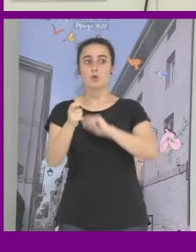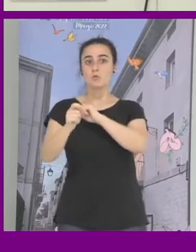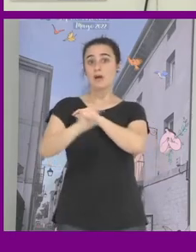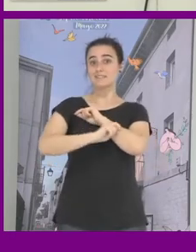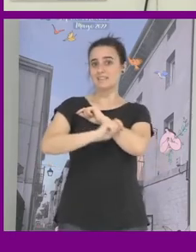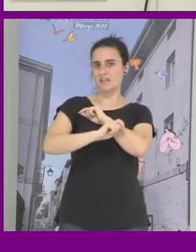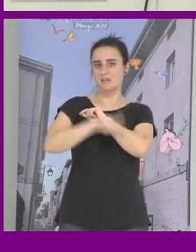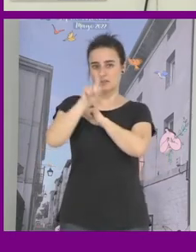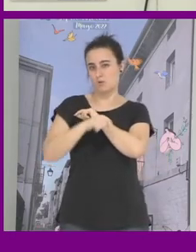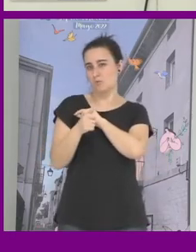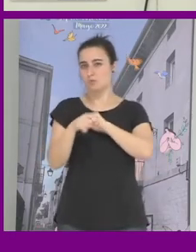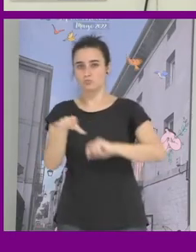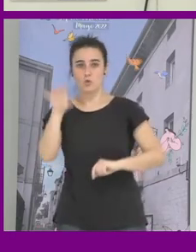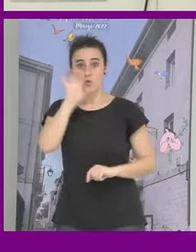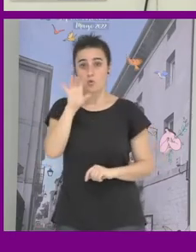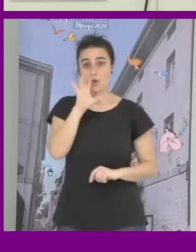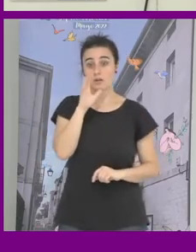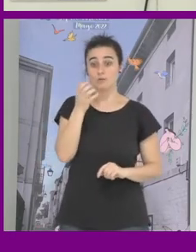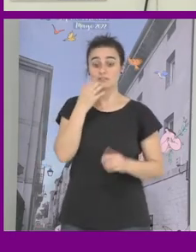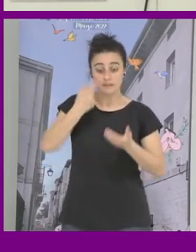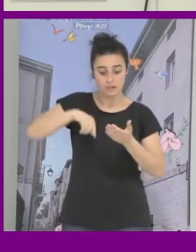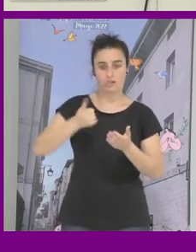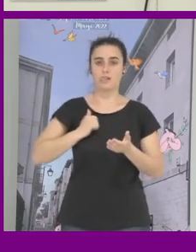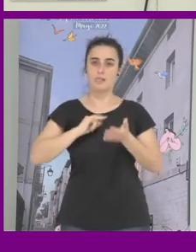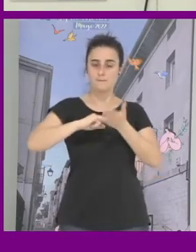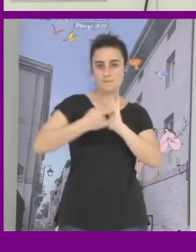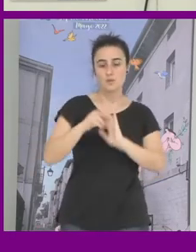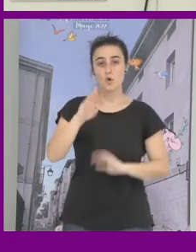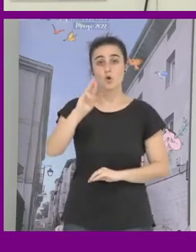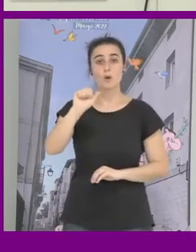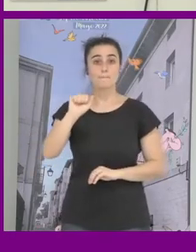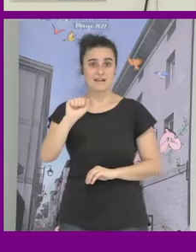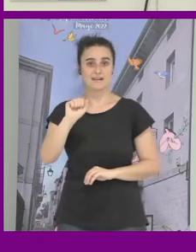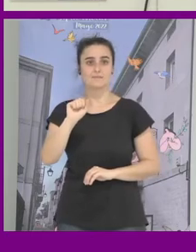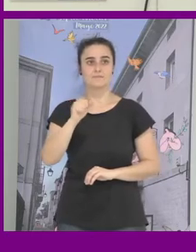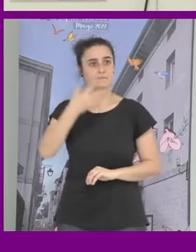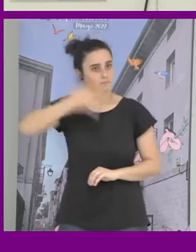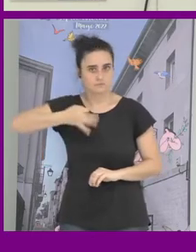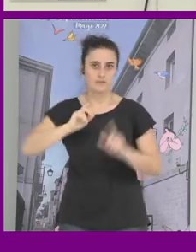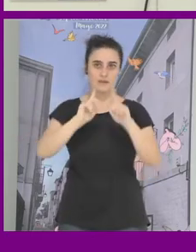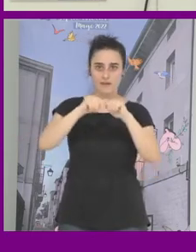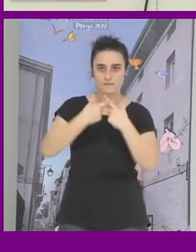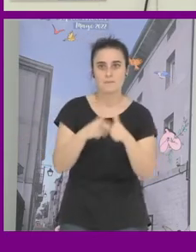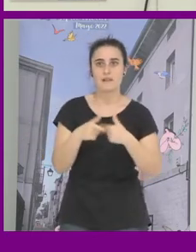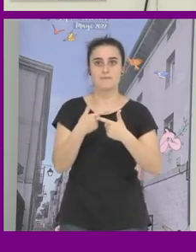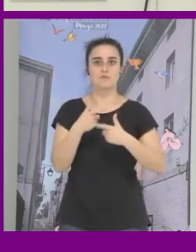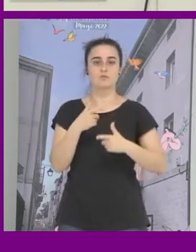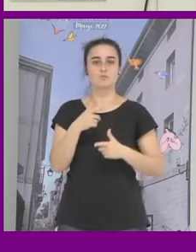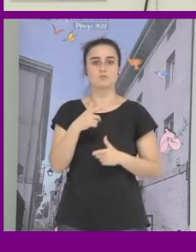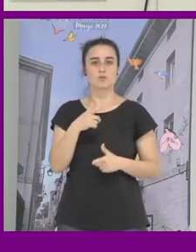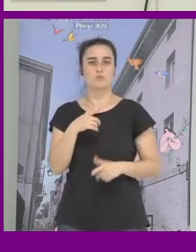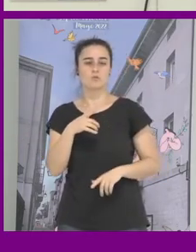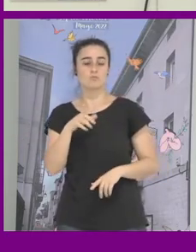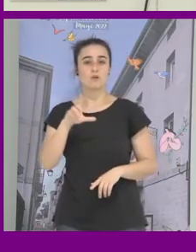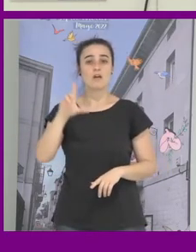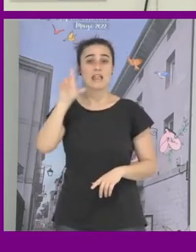bat, ba, metodo erropa erabiltzen badugu, osea, bai egia da, familia lesbofoboak, ba, pizkat, ba, nahaztu